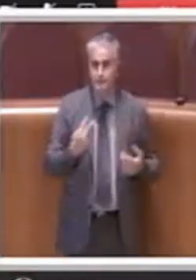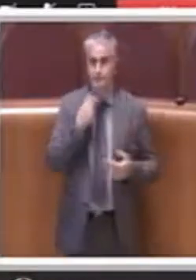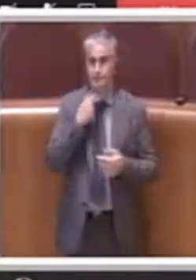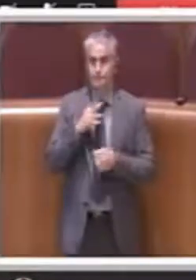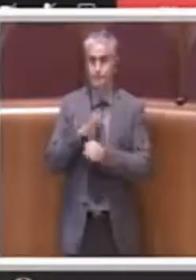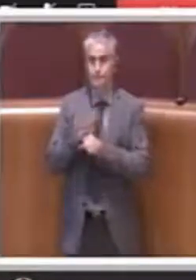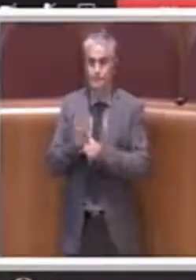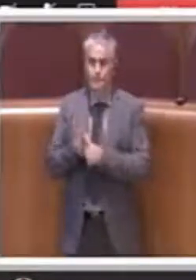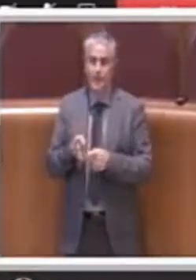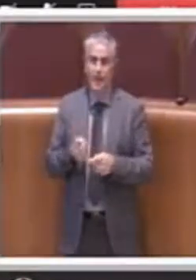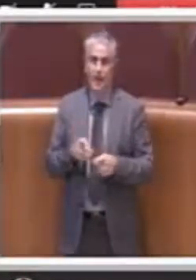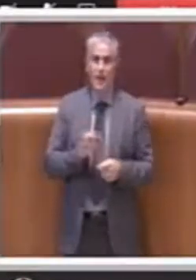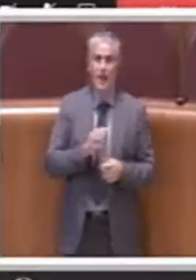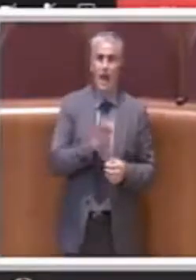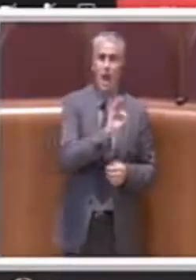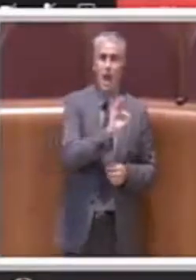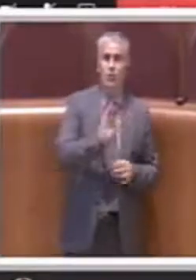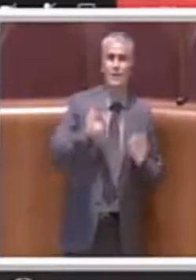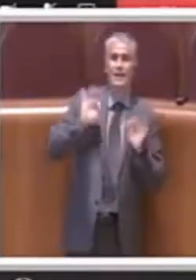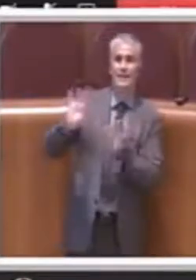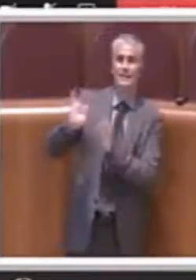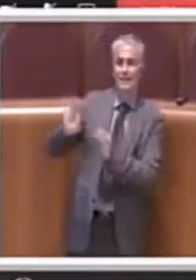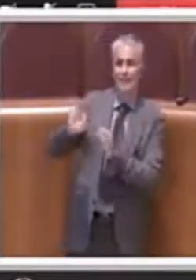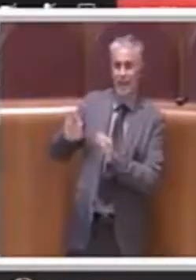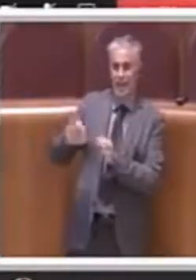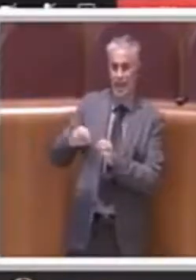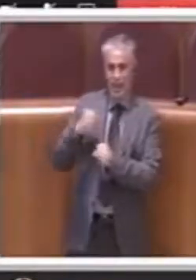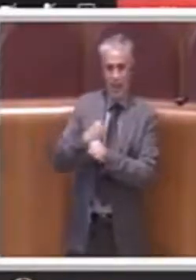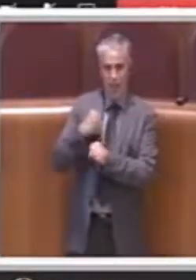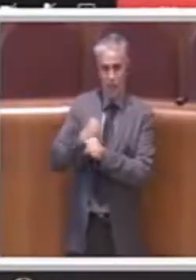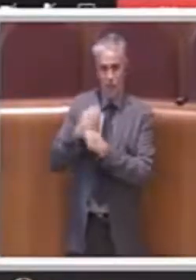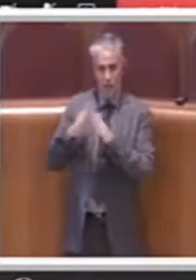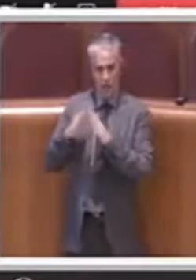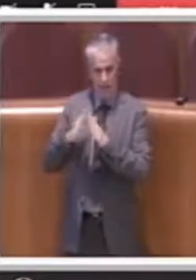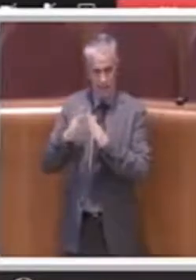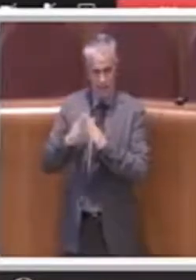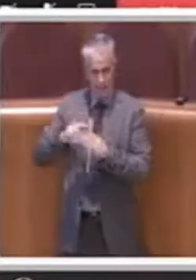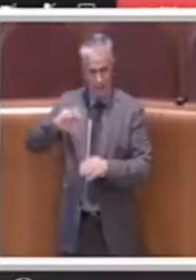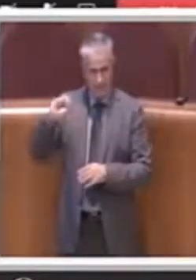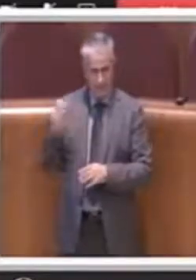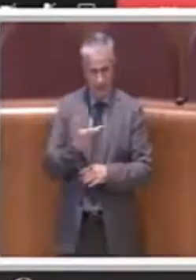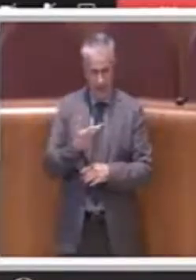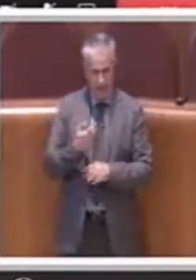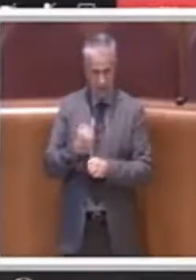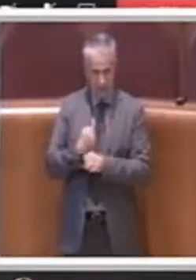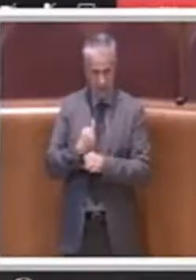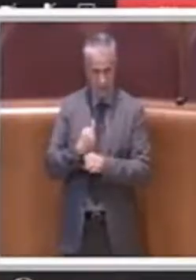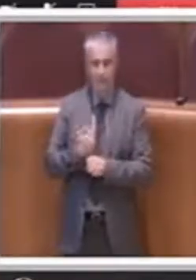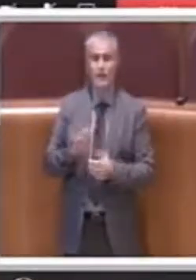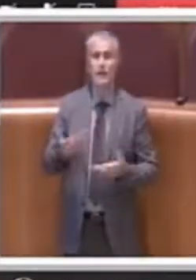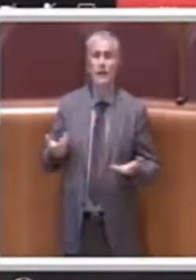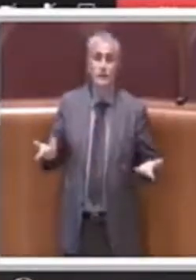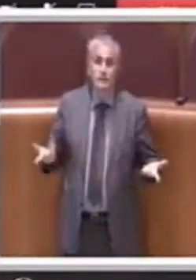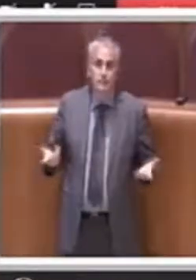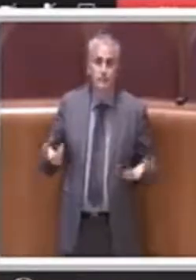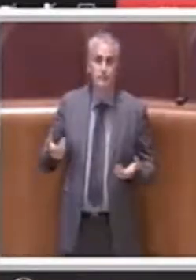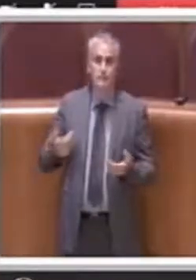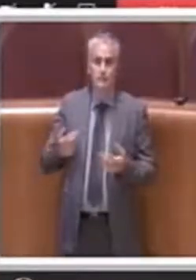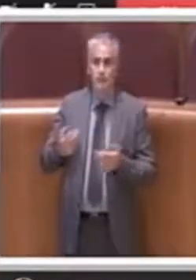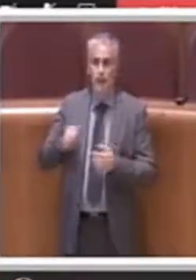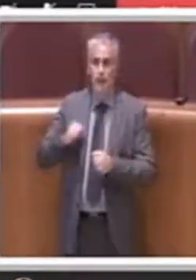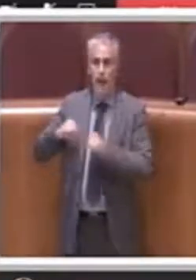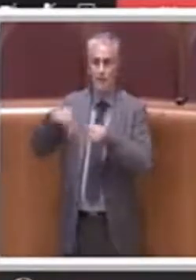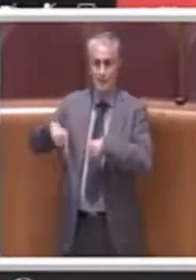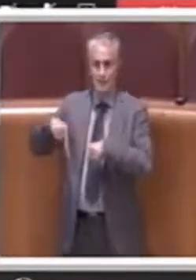molto accelerato il ricorso al lavoro agile, ma è anche vero che insomma l'amministrazione è riuscita in qualche modo, con la buona volontà